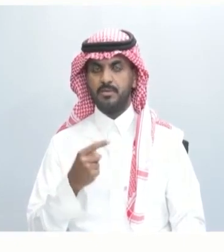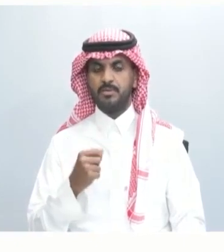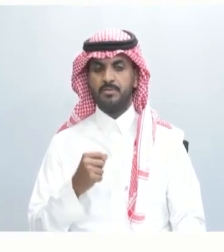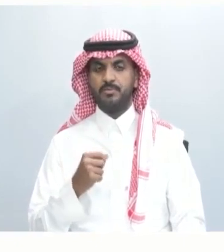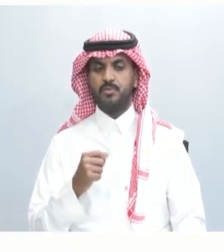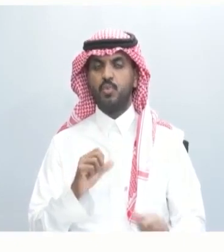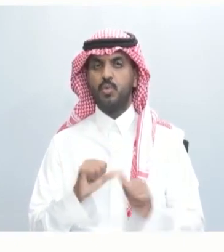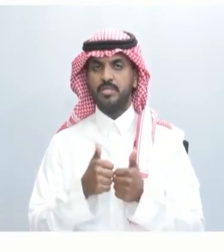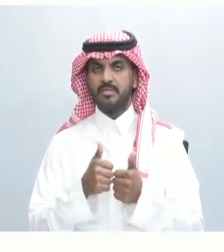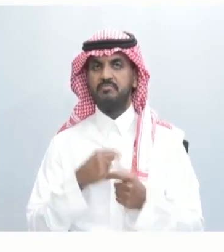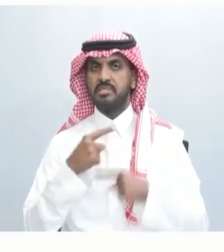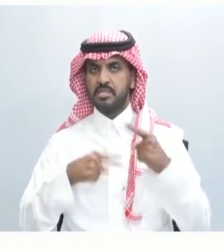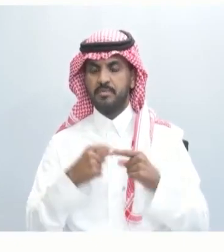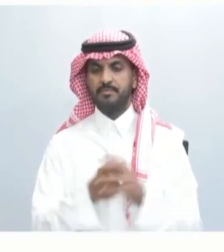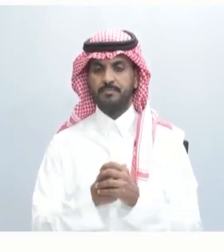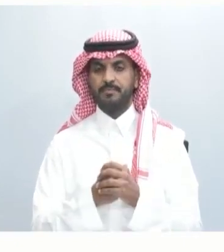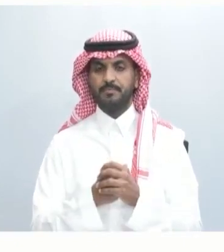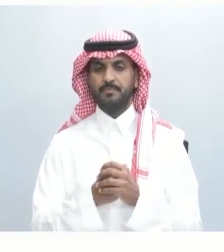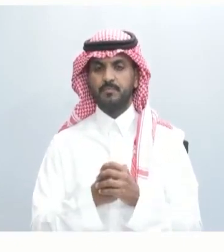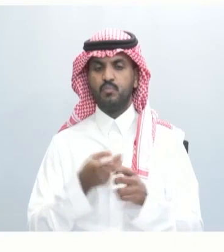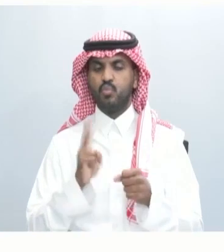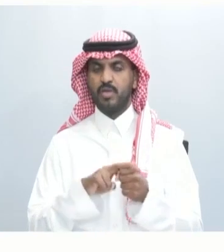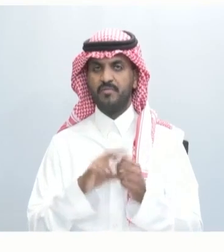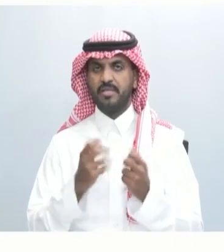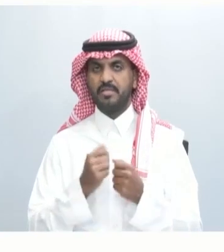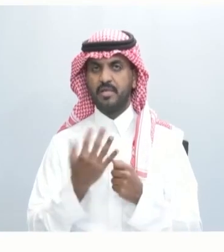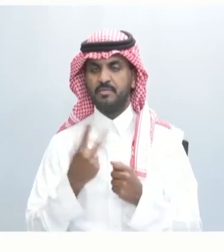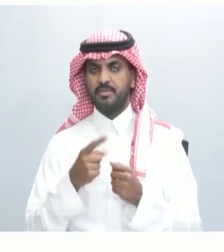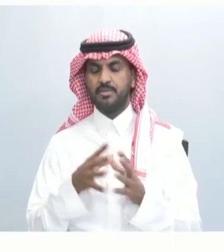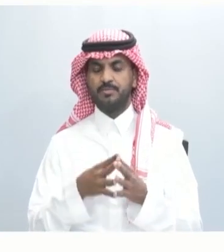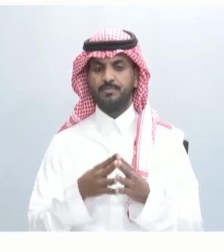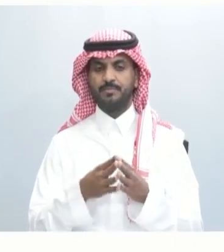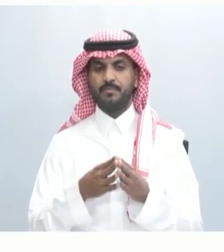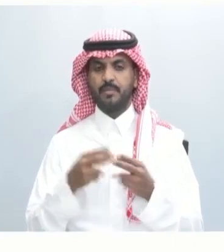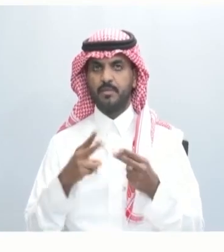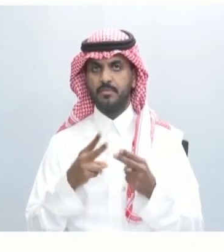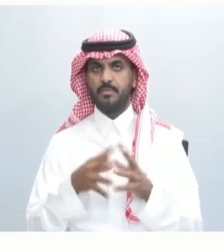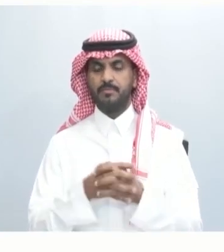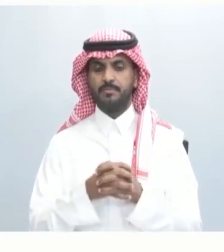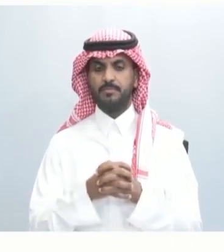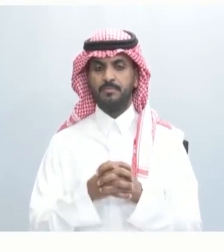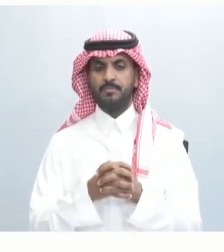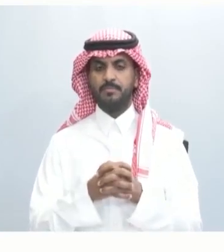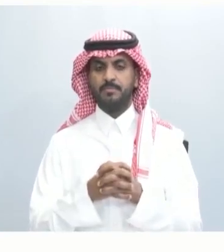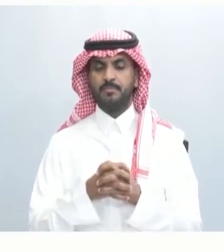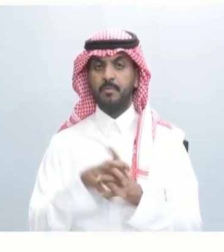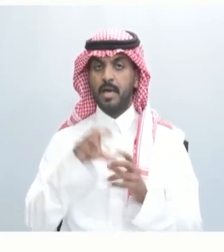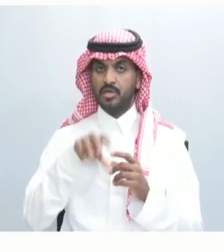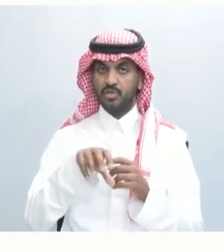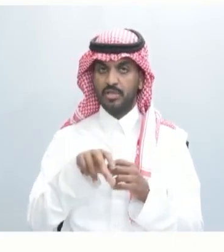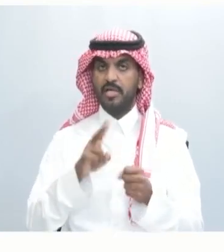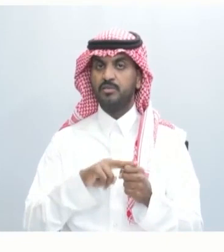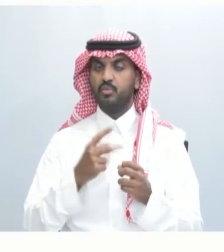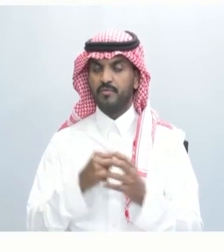عشر تستطيع ان نستمر كذلك طيب مضاعفات العدد خمسه عشر سابدا بها وعندما اجد احد